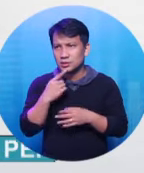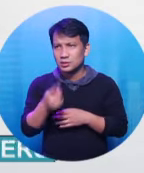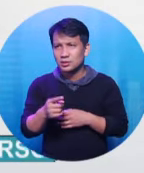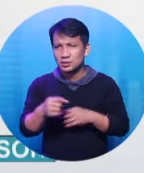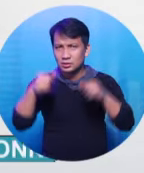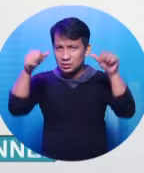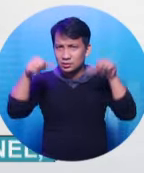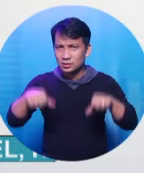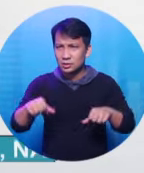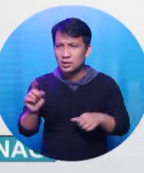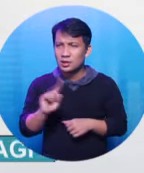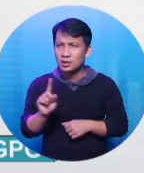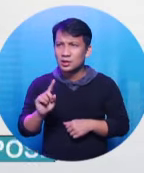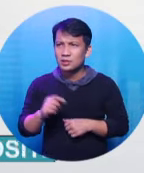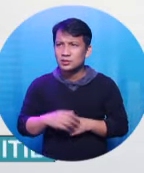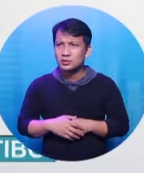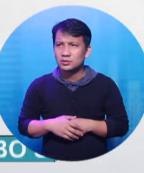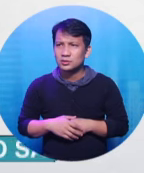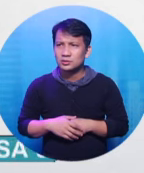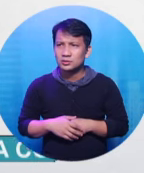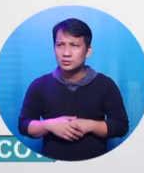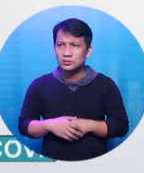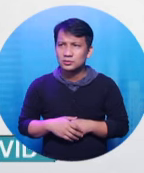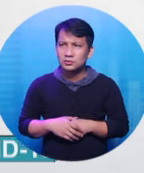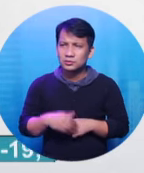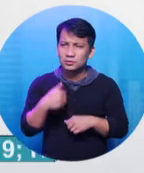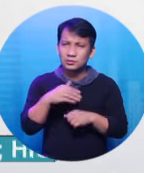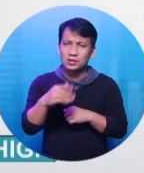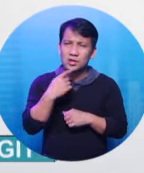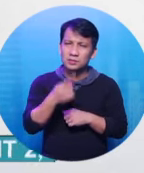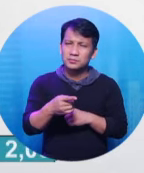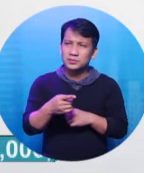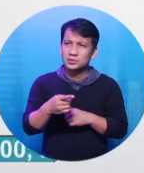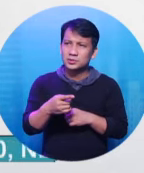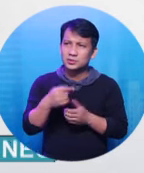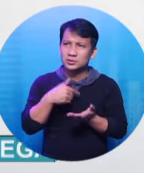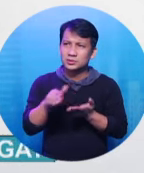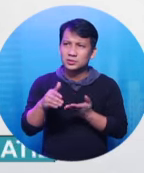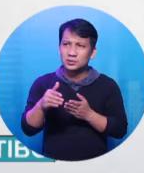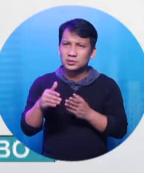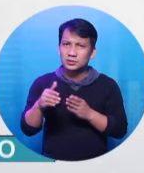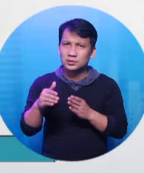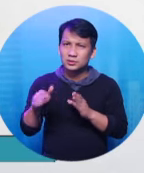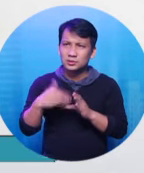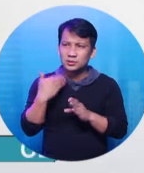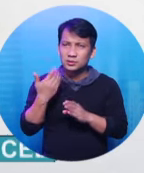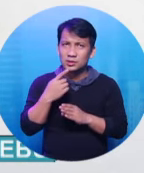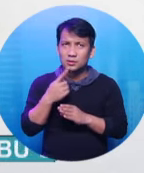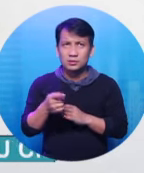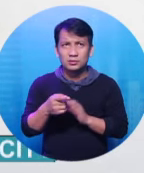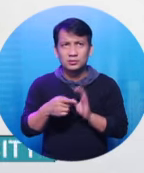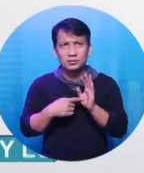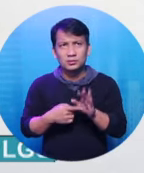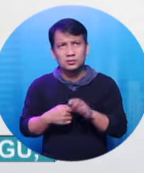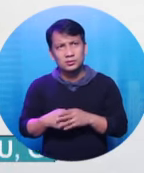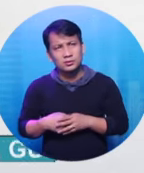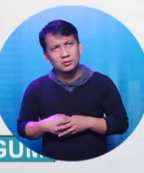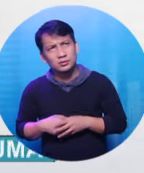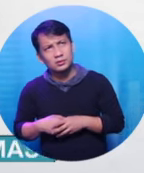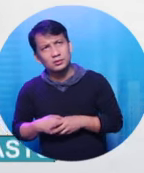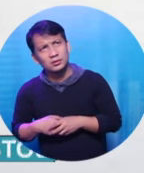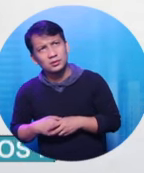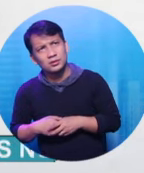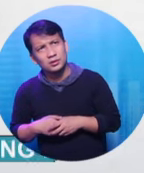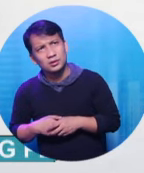so, ayun, niya, sir? Medyo sensitive, Sir Rafi, pero may kung may copy po kayo, baka mabasa niyo po